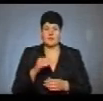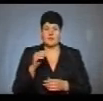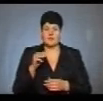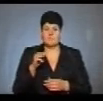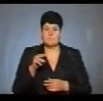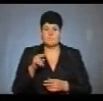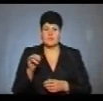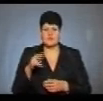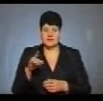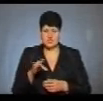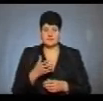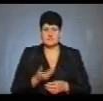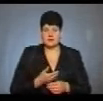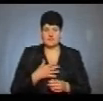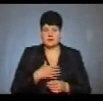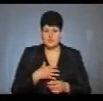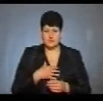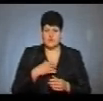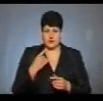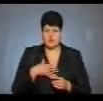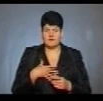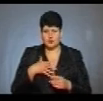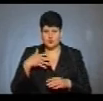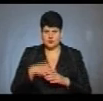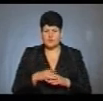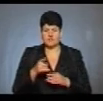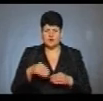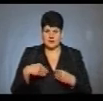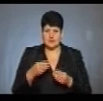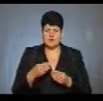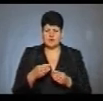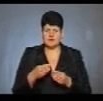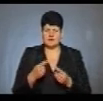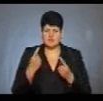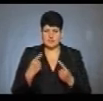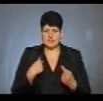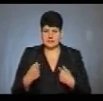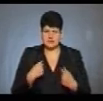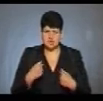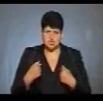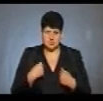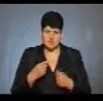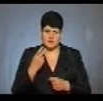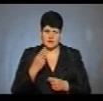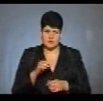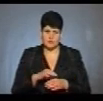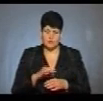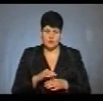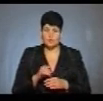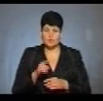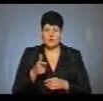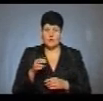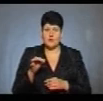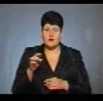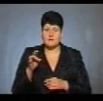в життєво важливі органи, усвідомлюючи при цьому, що завдає останні особливих фізичних страждань та нестерпного болю. Таким чином